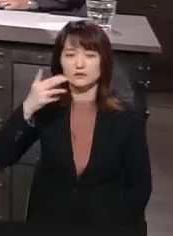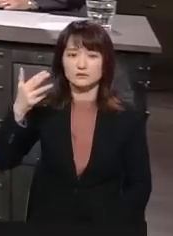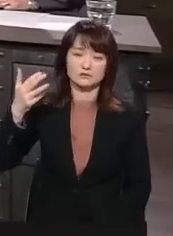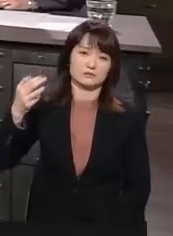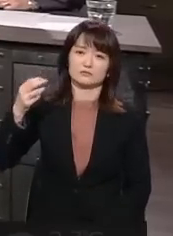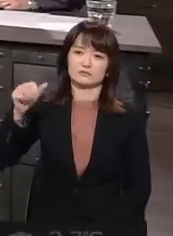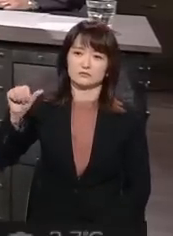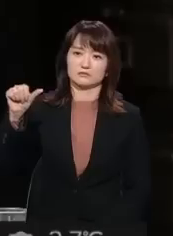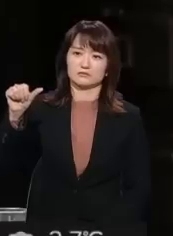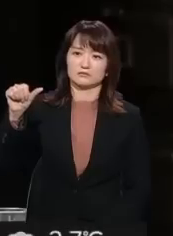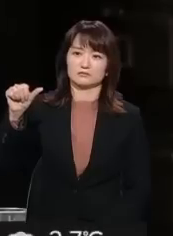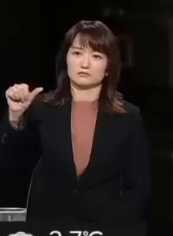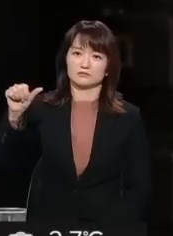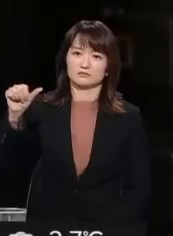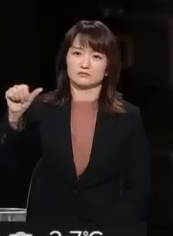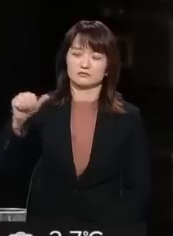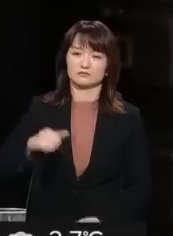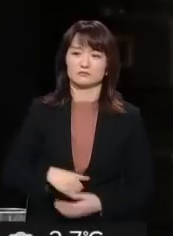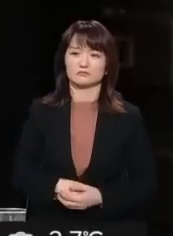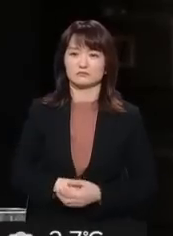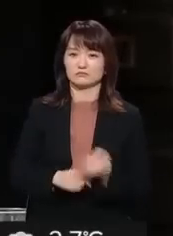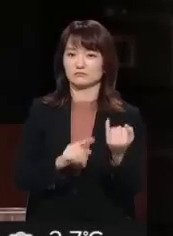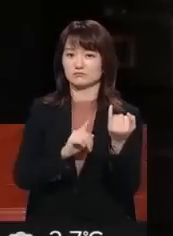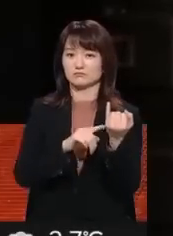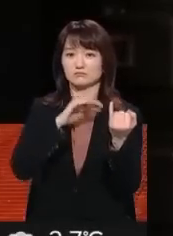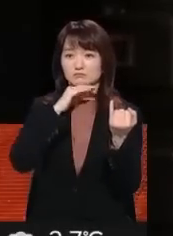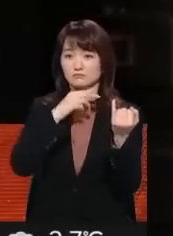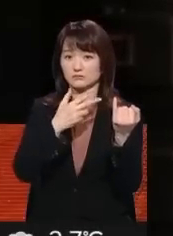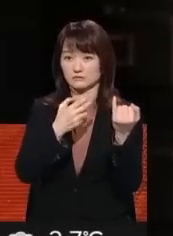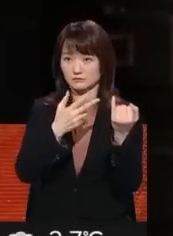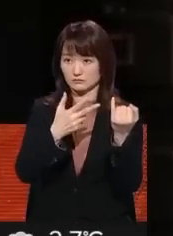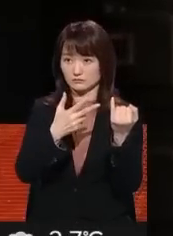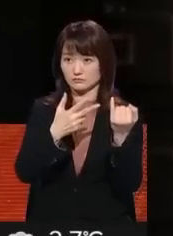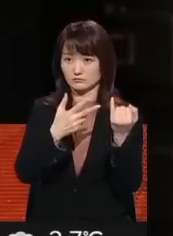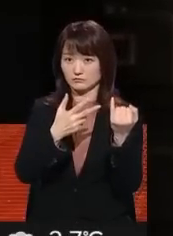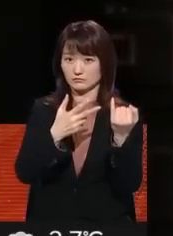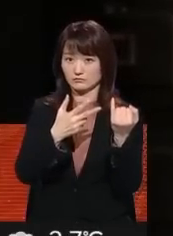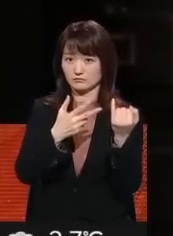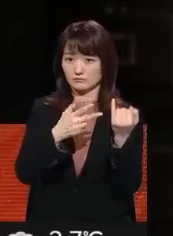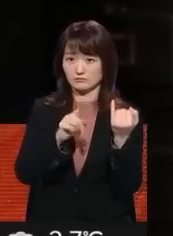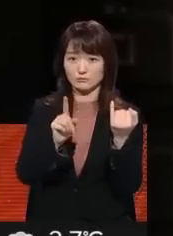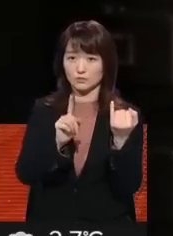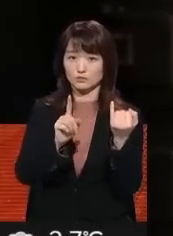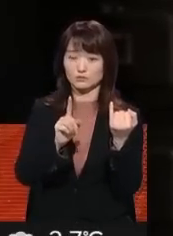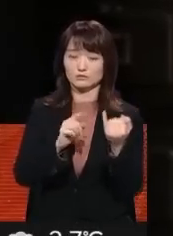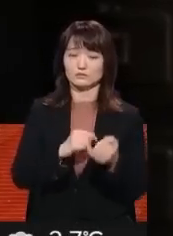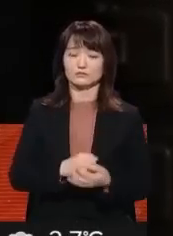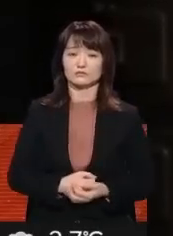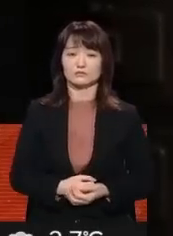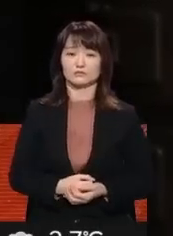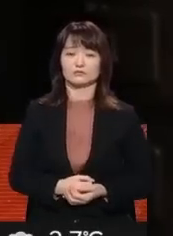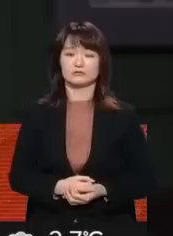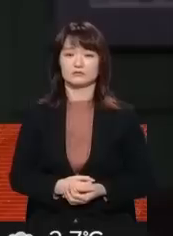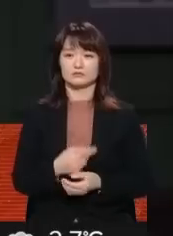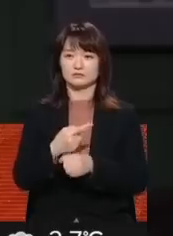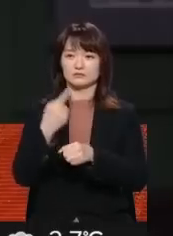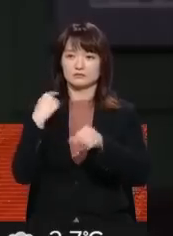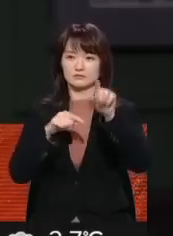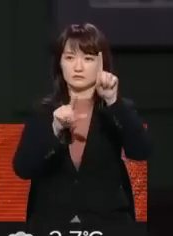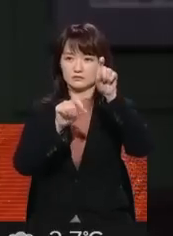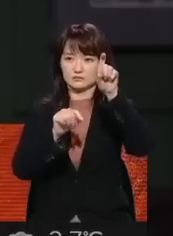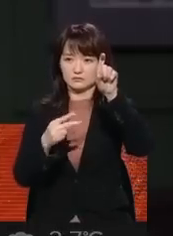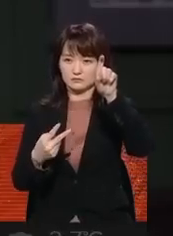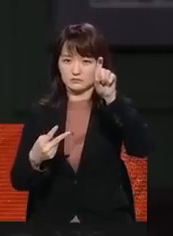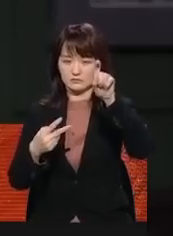아주 초고령 자 여성은 이런 일곱 아하 이거 좀 정리부터 해보고 가죠네 지난해 11월